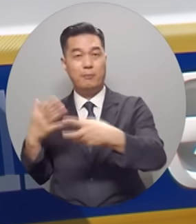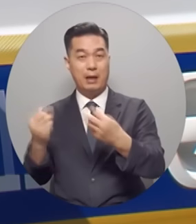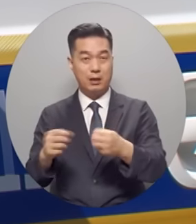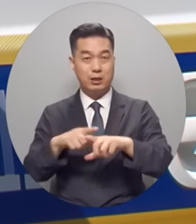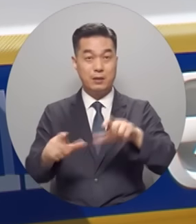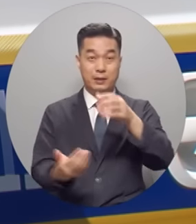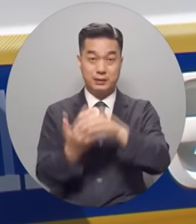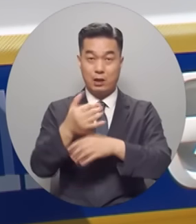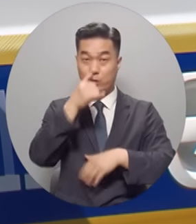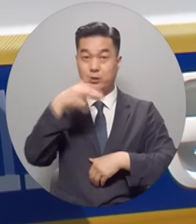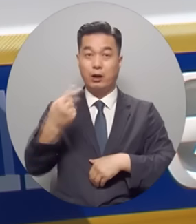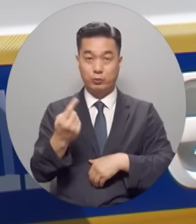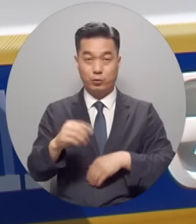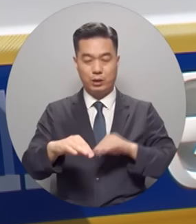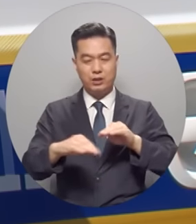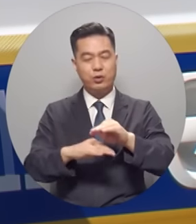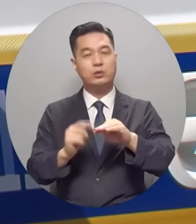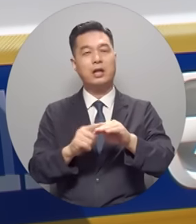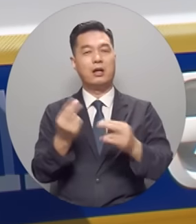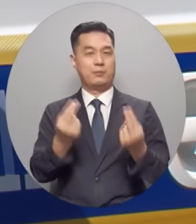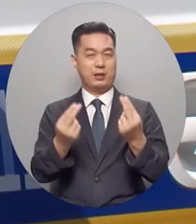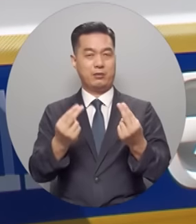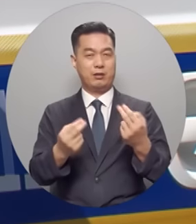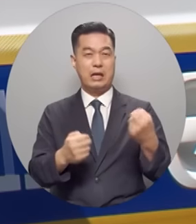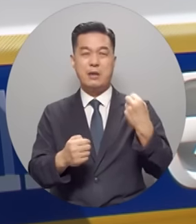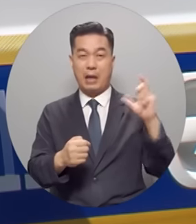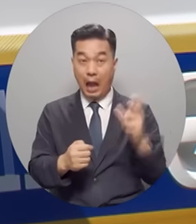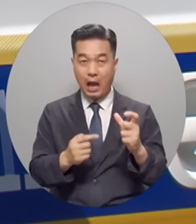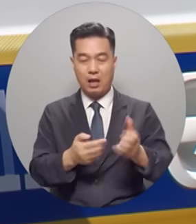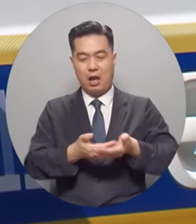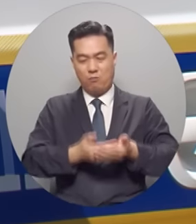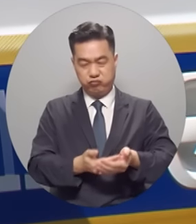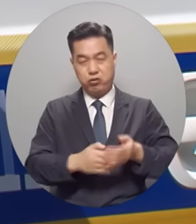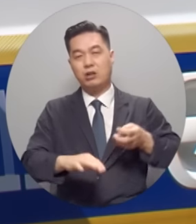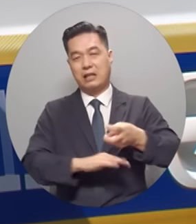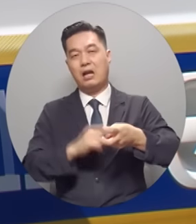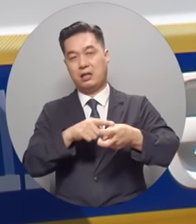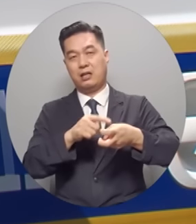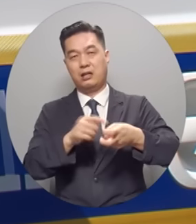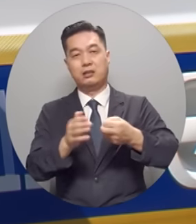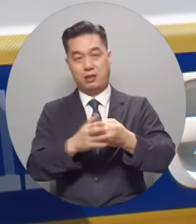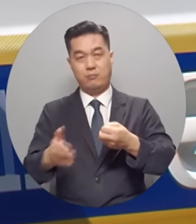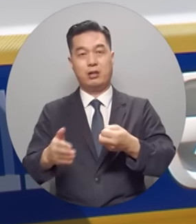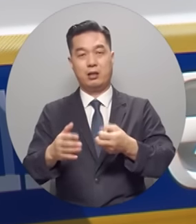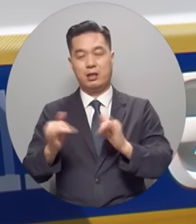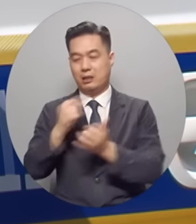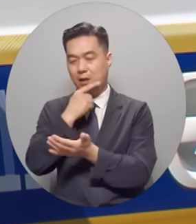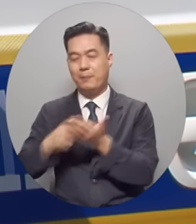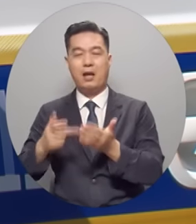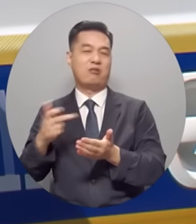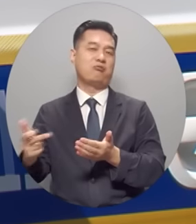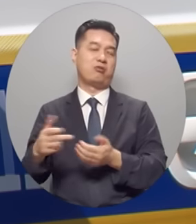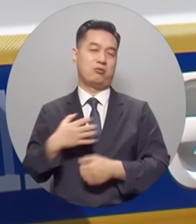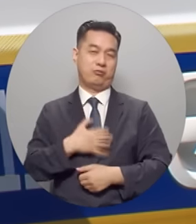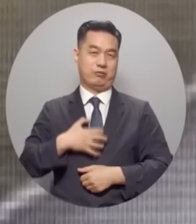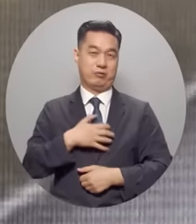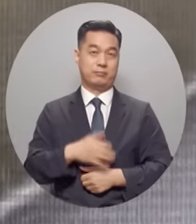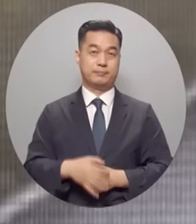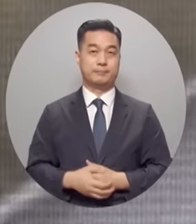사고라도 승용차에 비해서 충돌력이 세고 차량 중량에 의해서 그 사고가 인명피해가 크게 날 수가